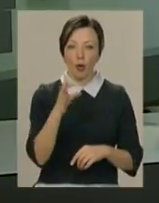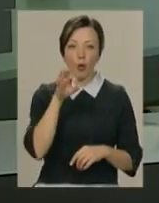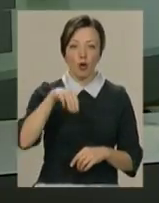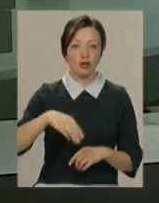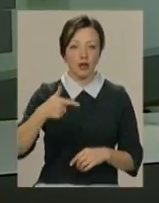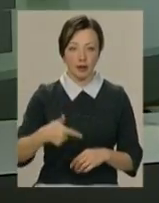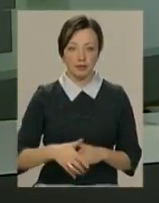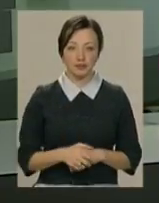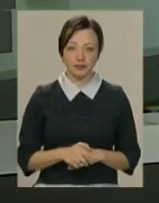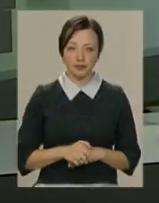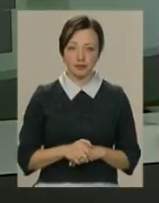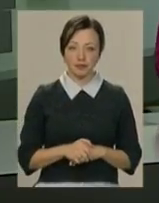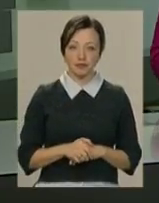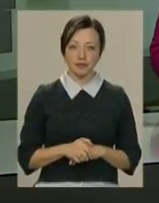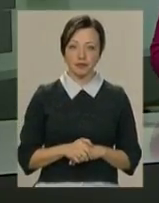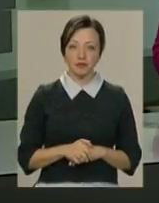об'єднаних тергромади.